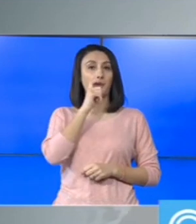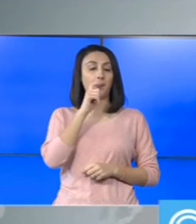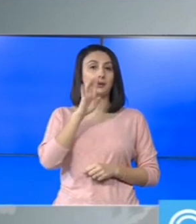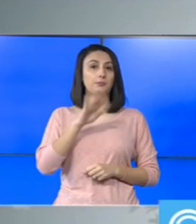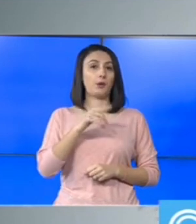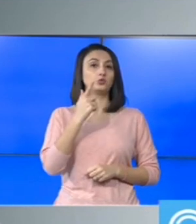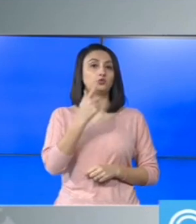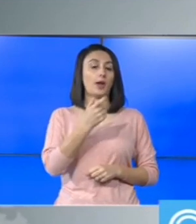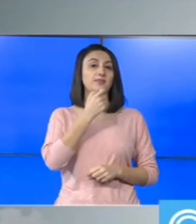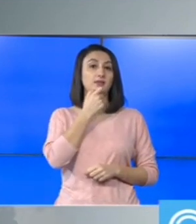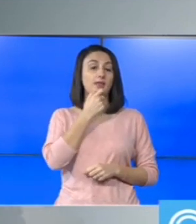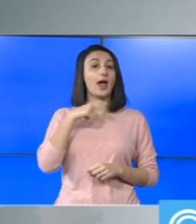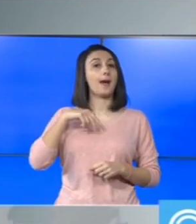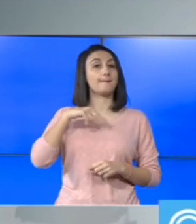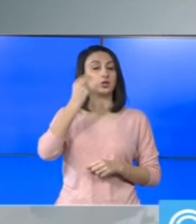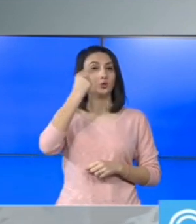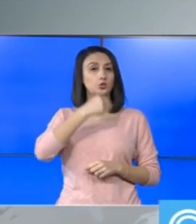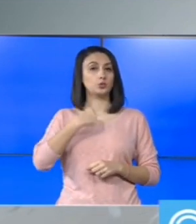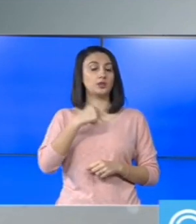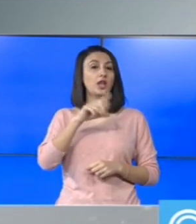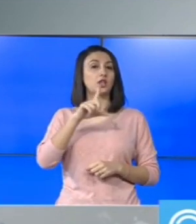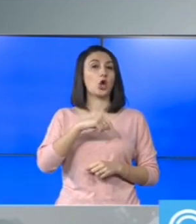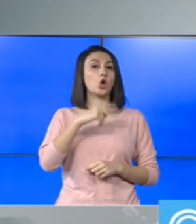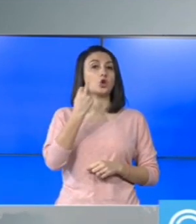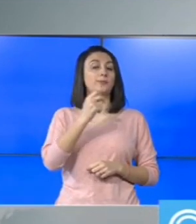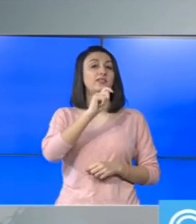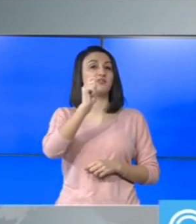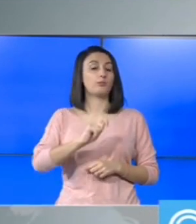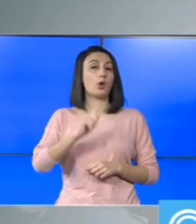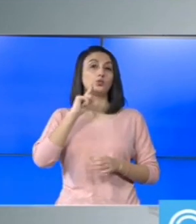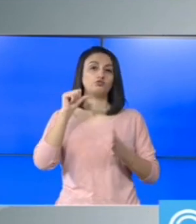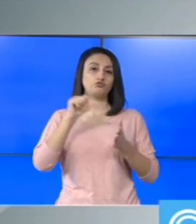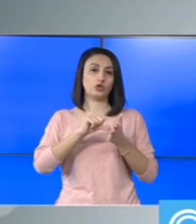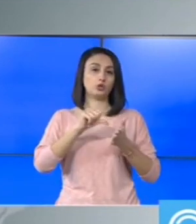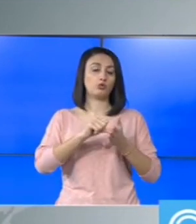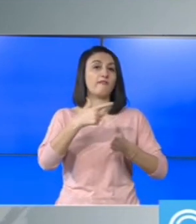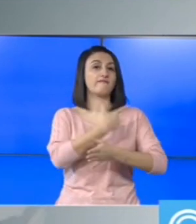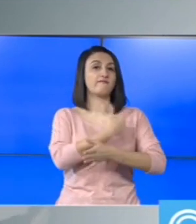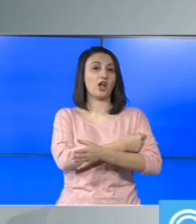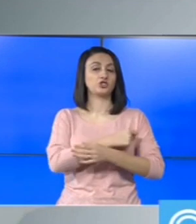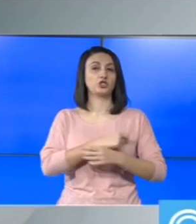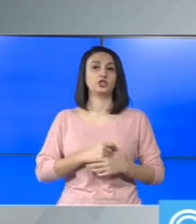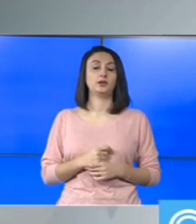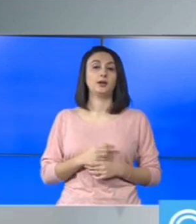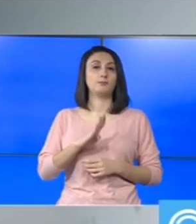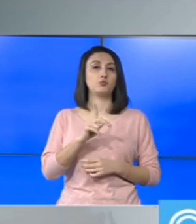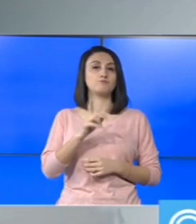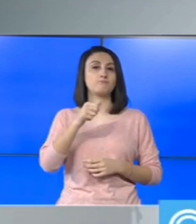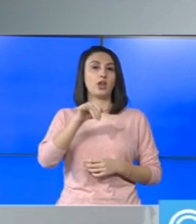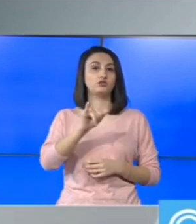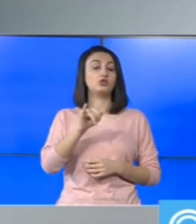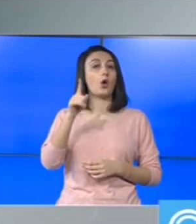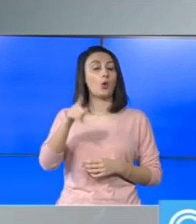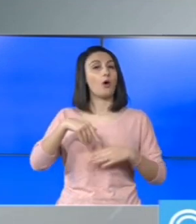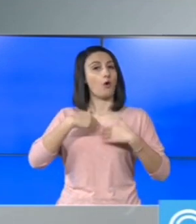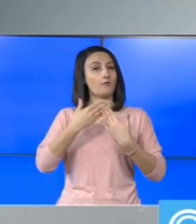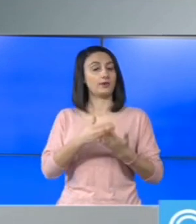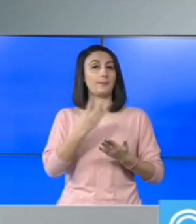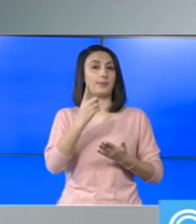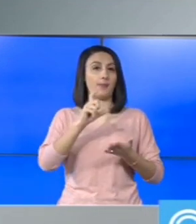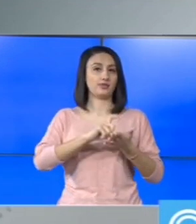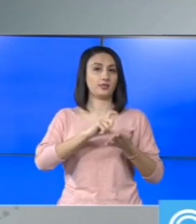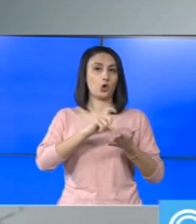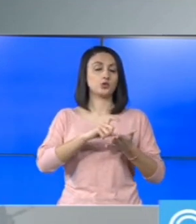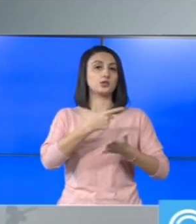47 de ani a mers duminică 28 februarie la un centru de vaccinare din Bumbești Jiu acolo Sa administrat prima